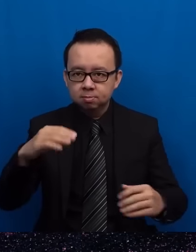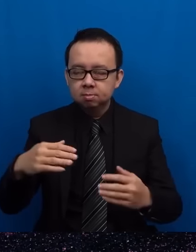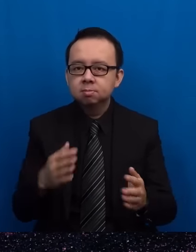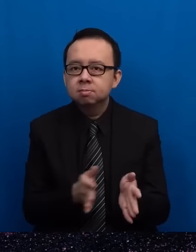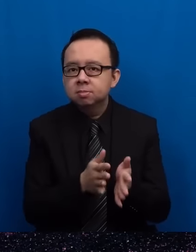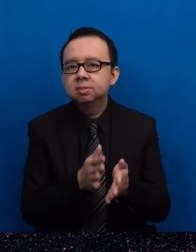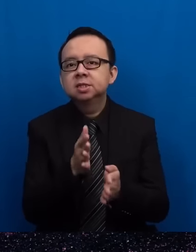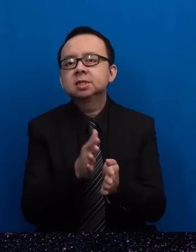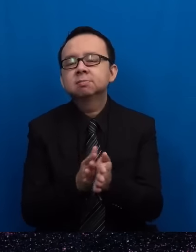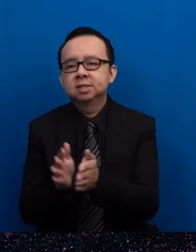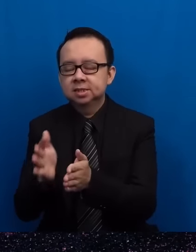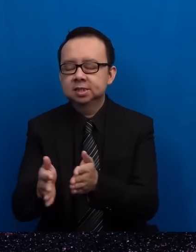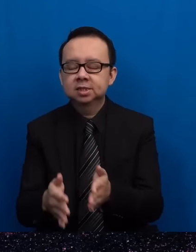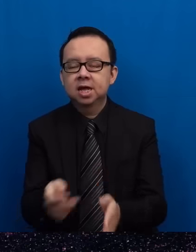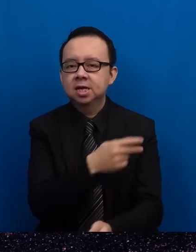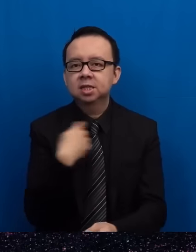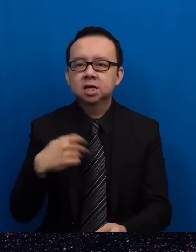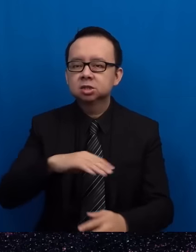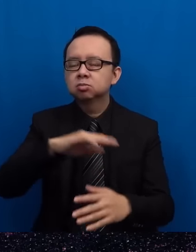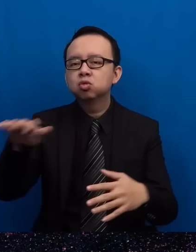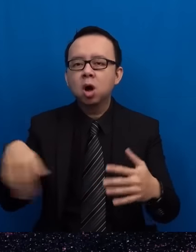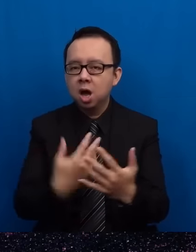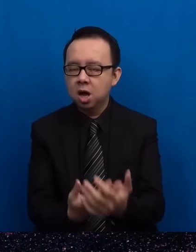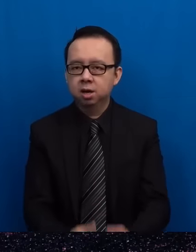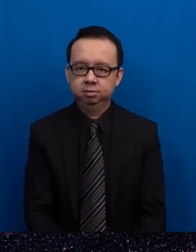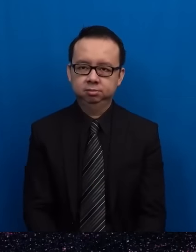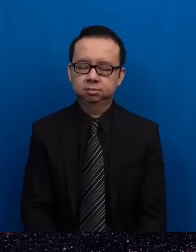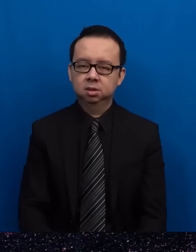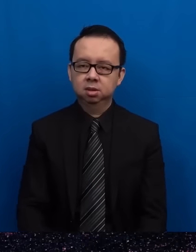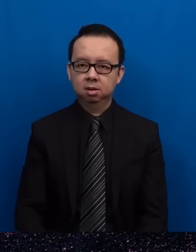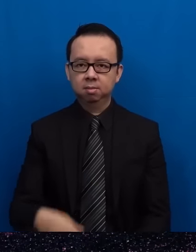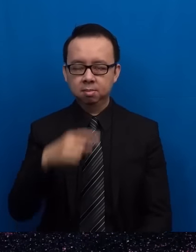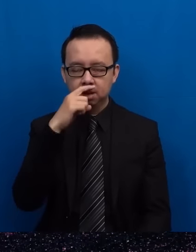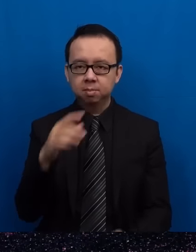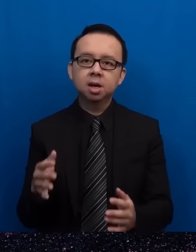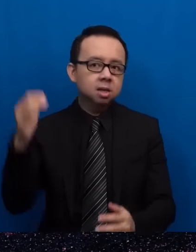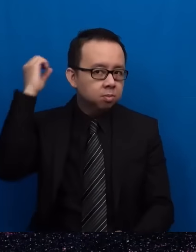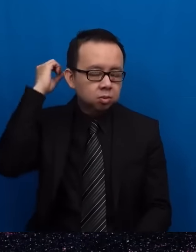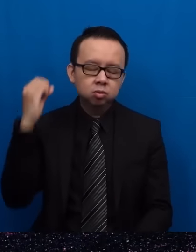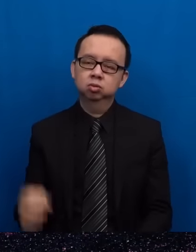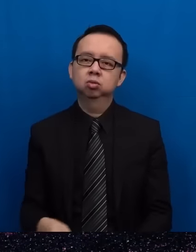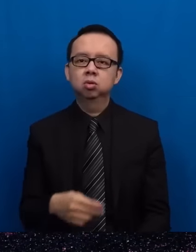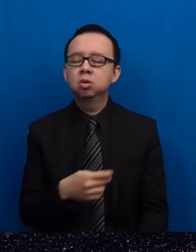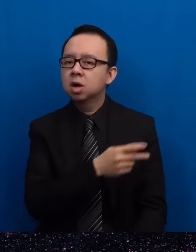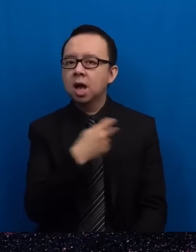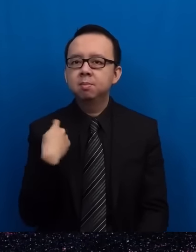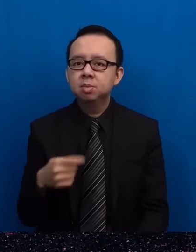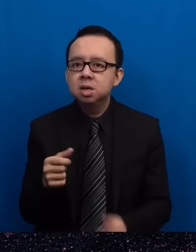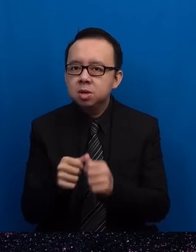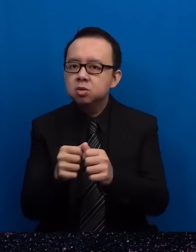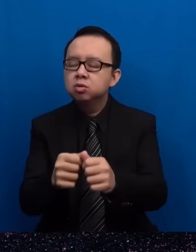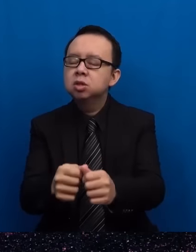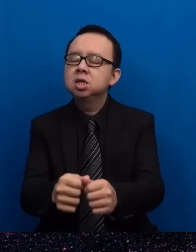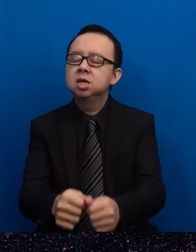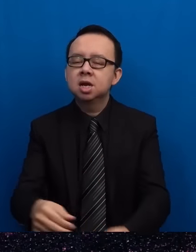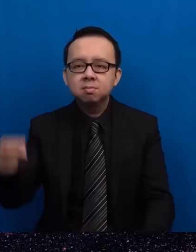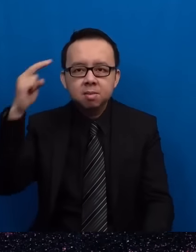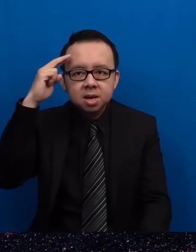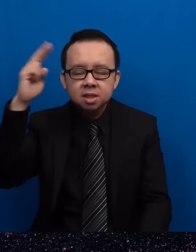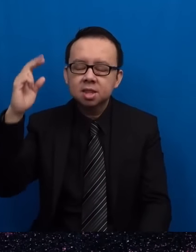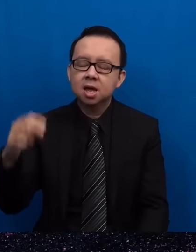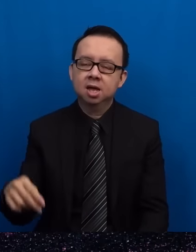dan mujizatnya sedang terjadi di dalam hidup Anda. Bapak Ibu sebagai gereja kami mengikuti himbauan pemerintah. Jadi untuk beberapa